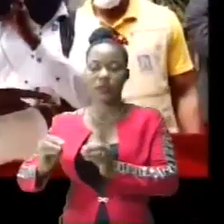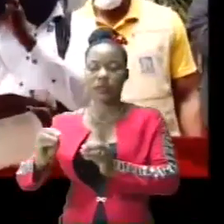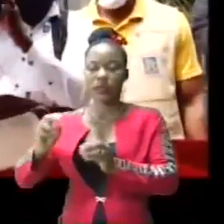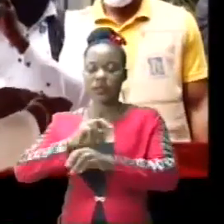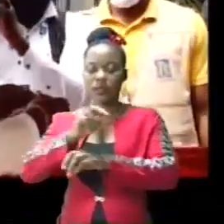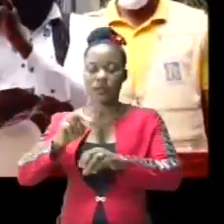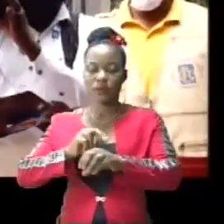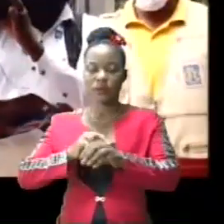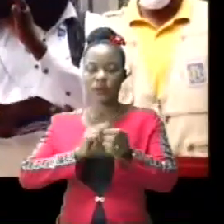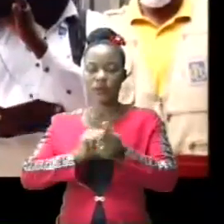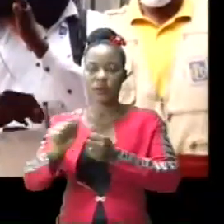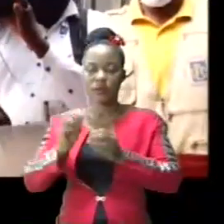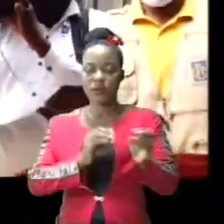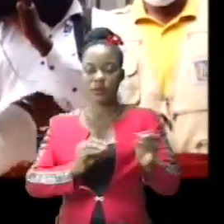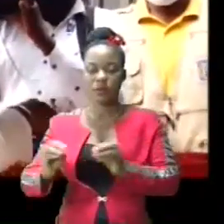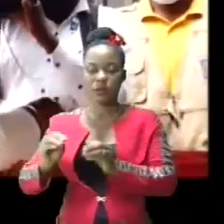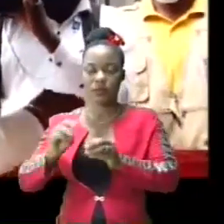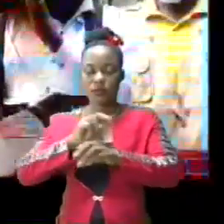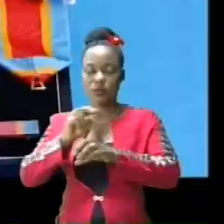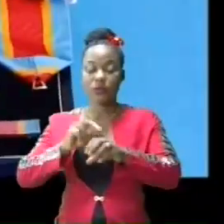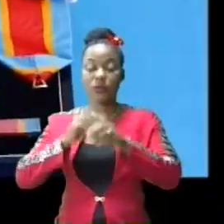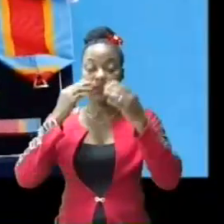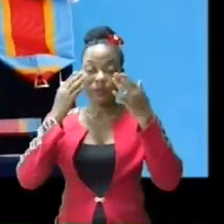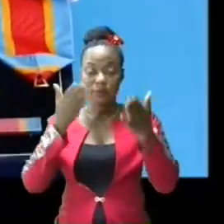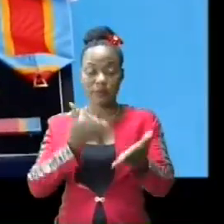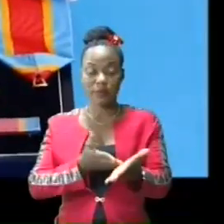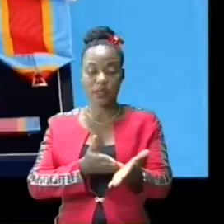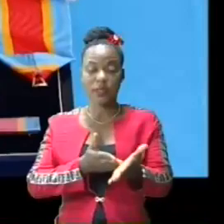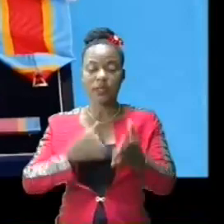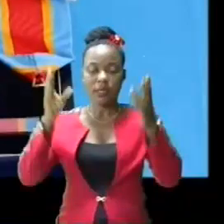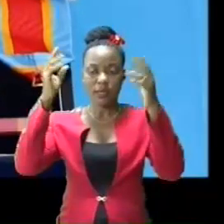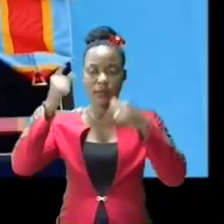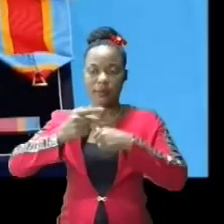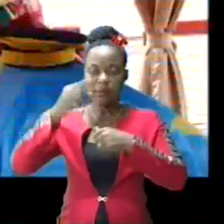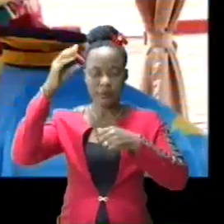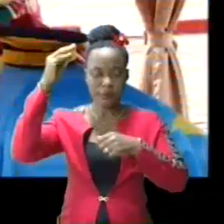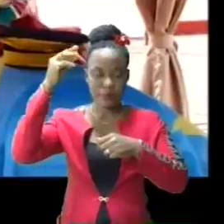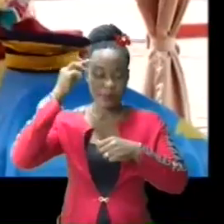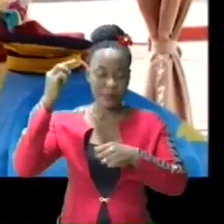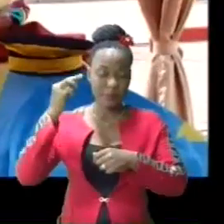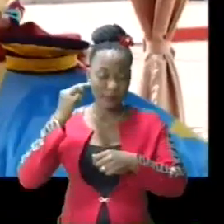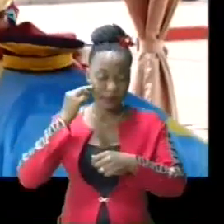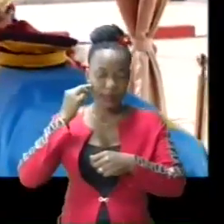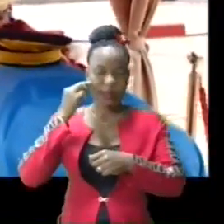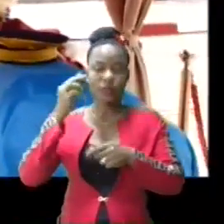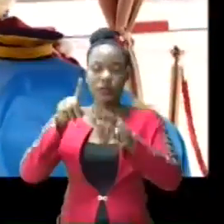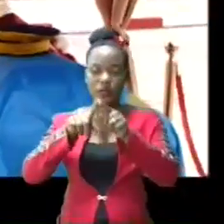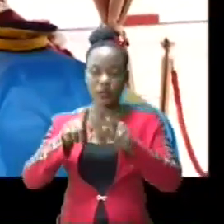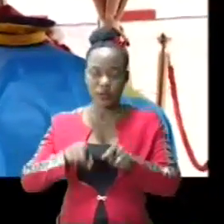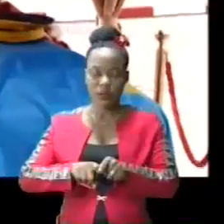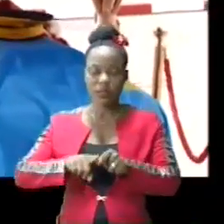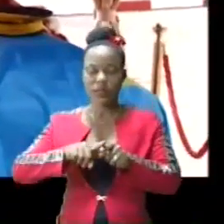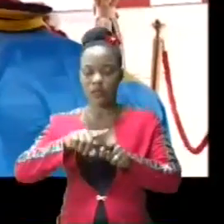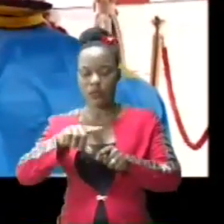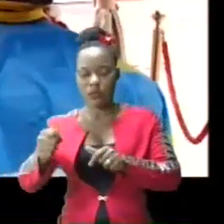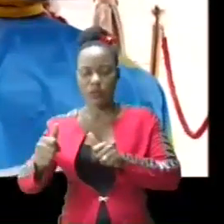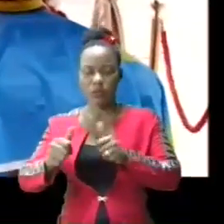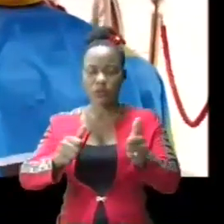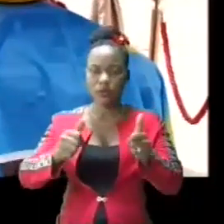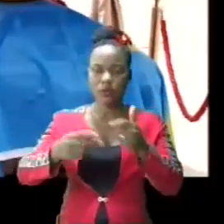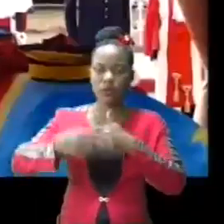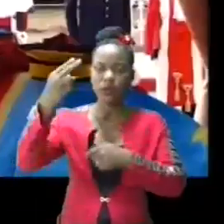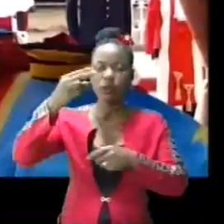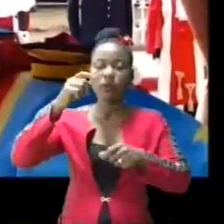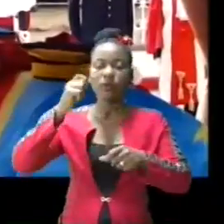le chancelier des ordres nationaux. Sur place, le premier ministre Sylvestre Ilunga Ilunkamba et les hauts magistrats de la Cour de